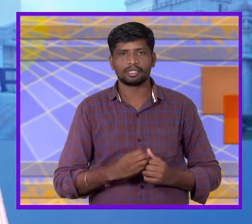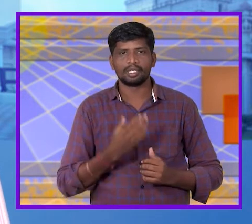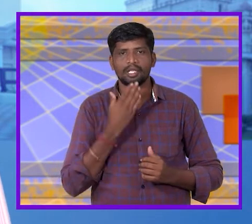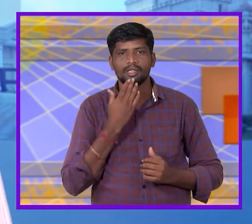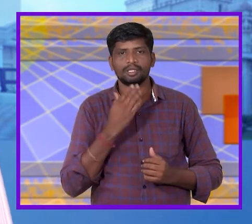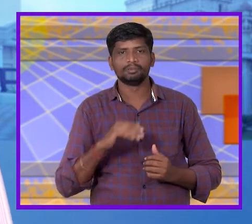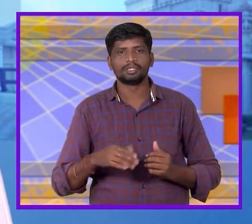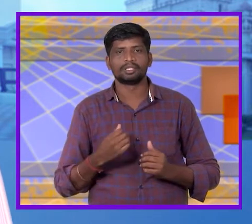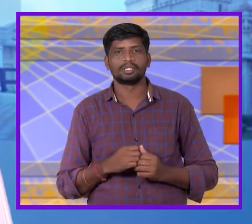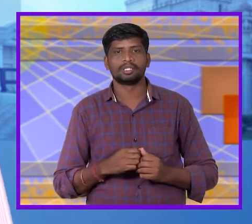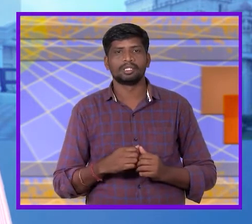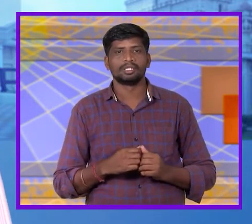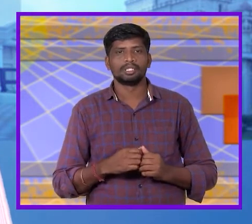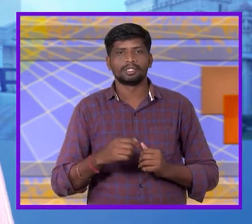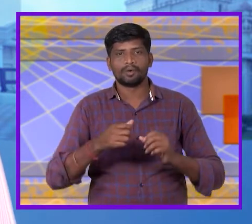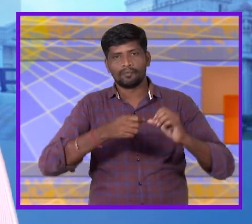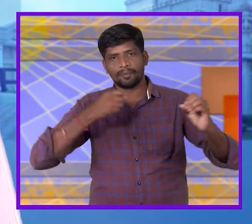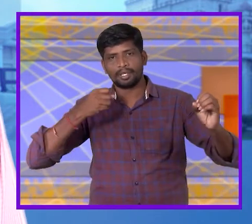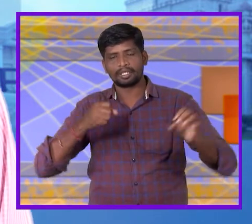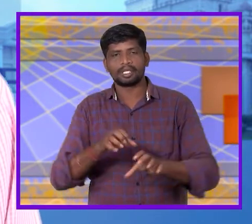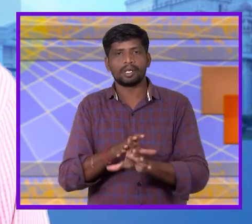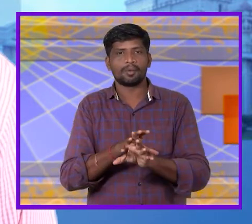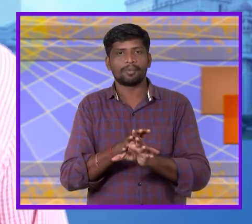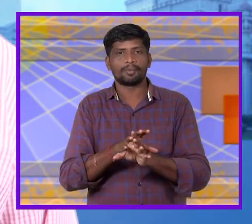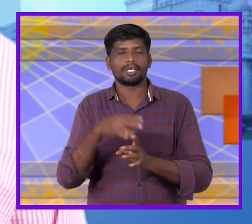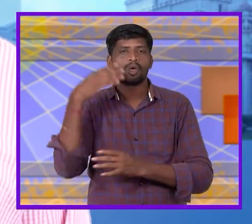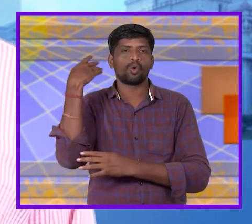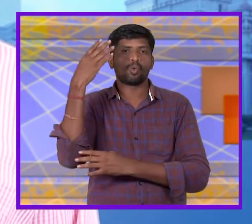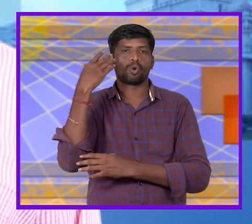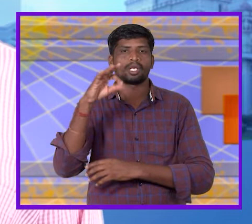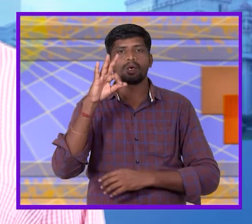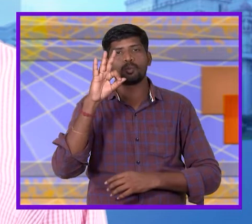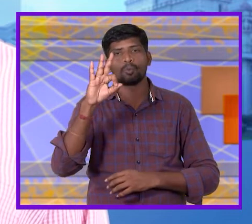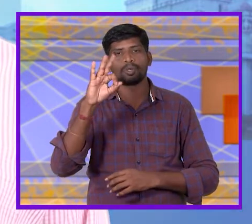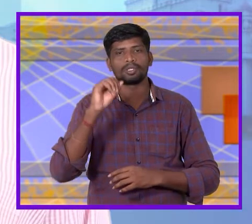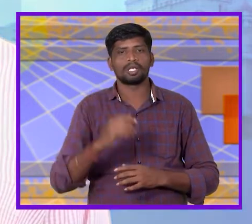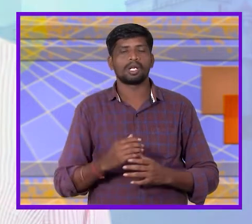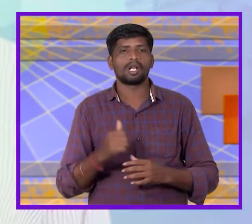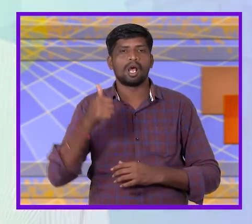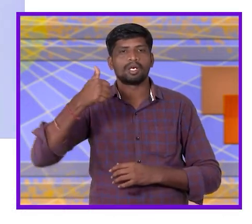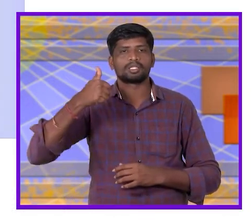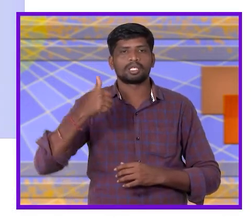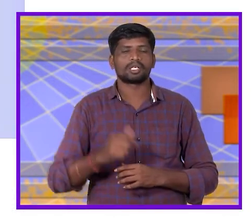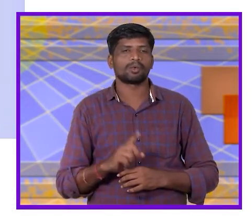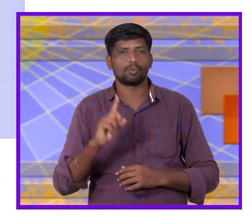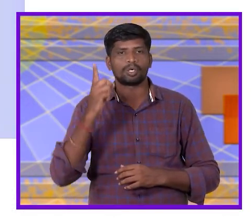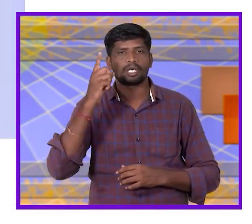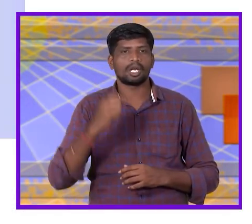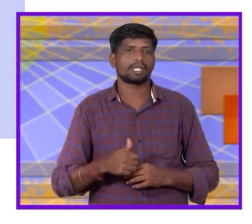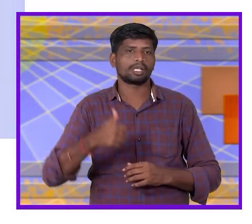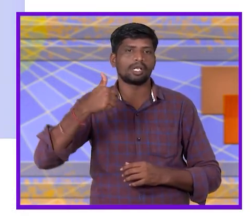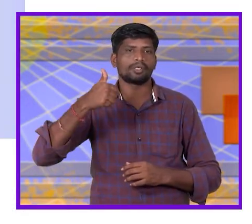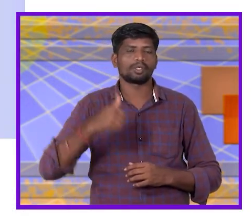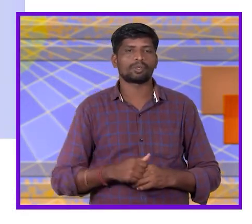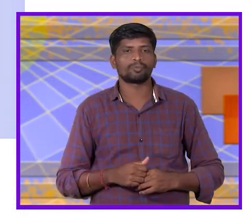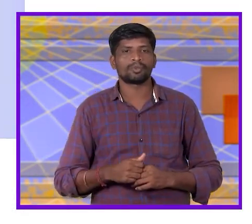தமிழ் திருநாட்டை சேரர், சோழர், பாண்டியர் என மூவேந்தர்கள் ஆட்சி செய்தார்கள். அதில் சோழர்களின் தலைநகரமாக